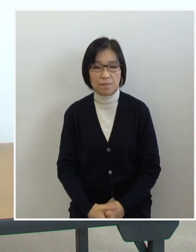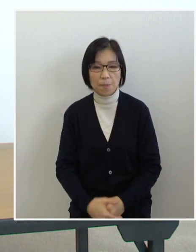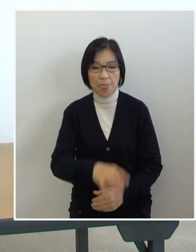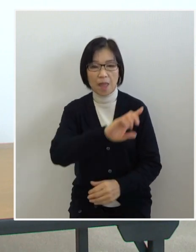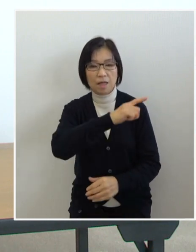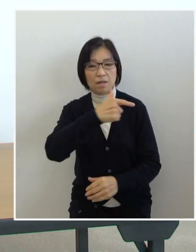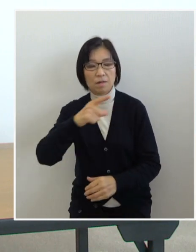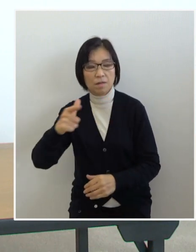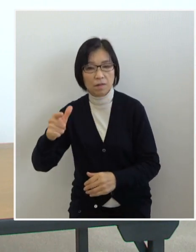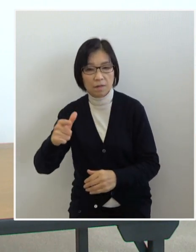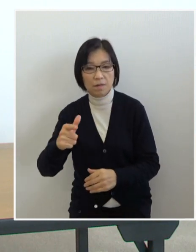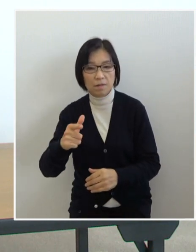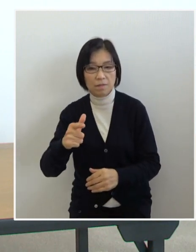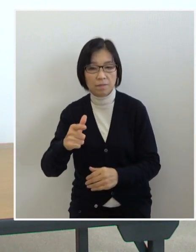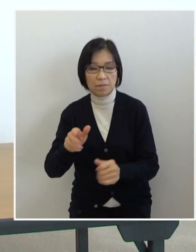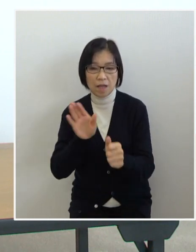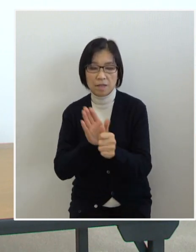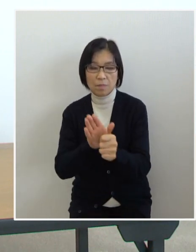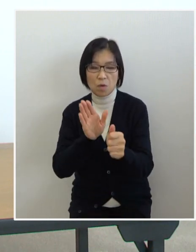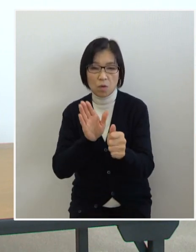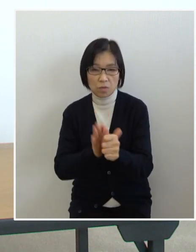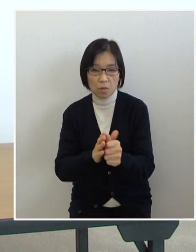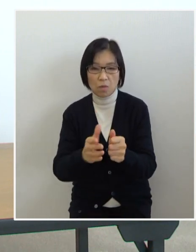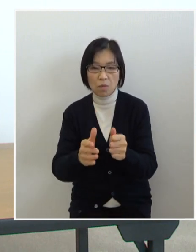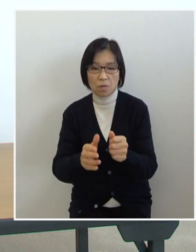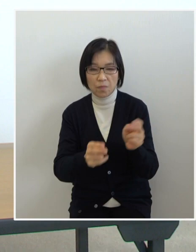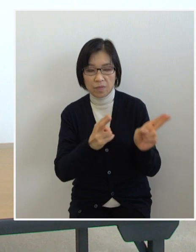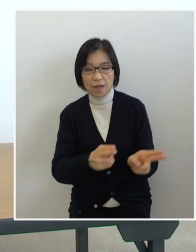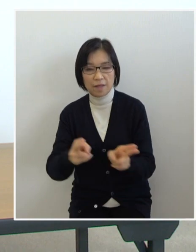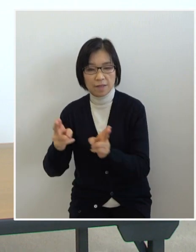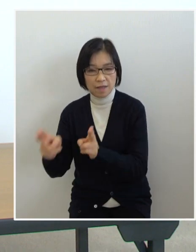さまざまなサポート体制が整っているんですね。